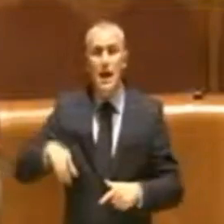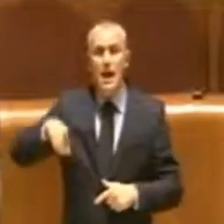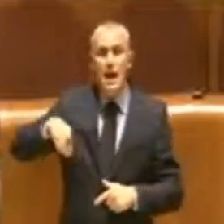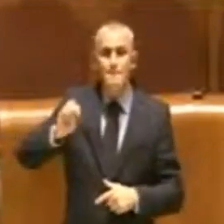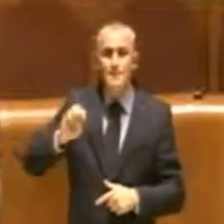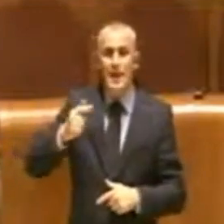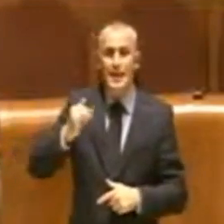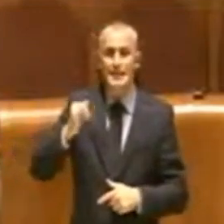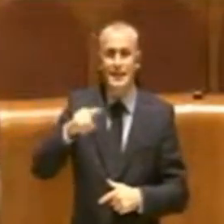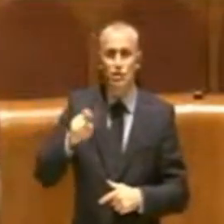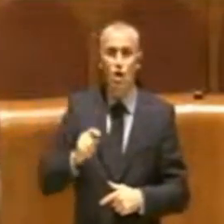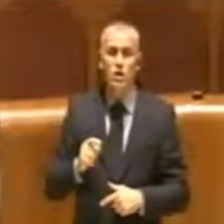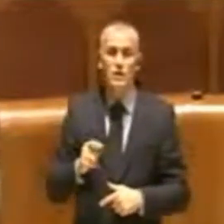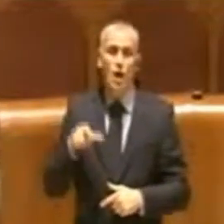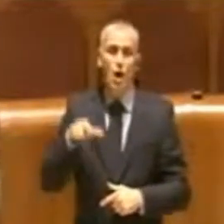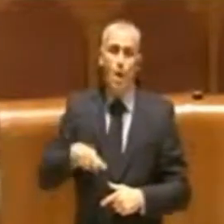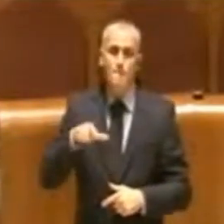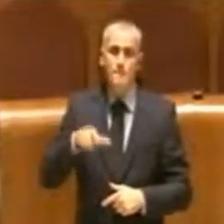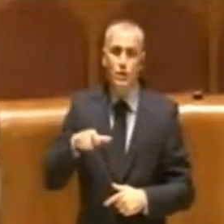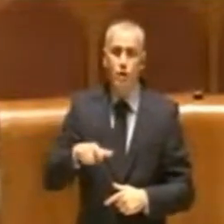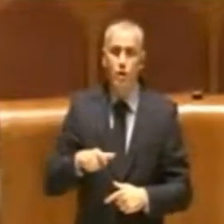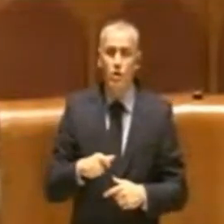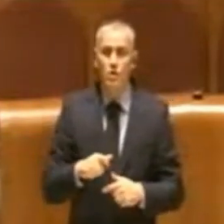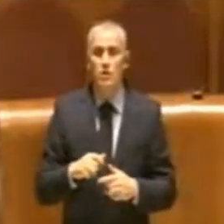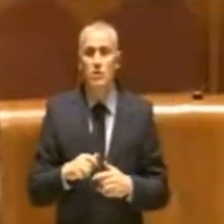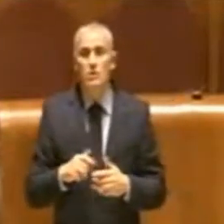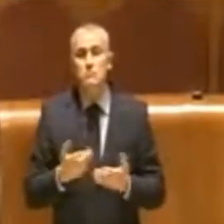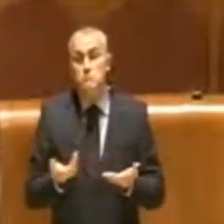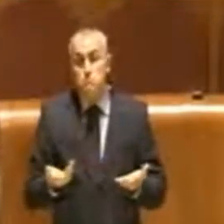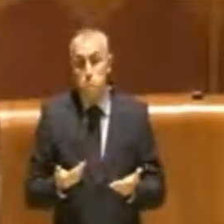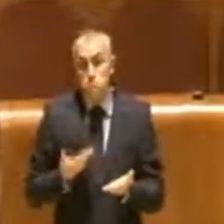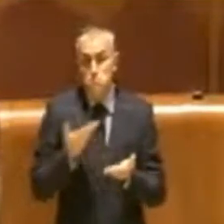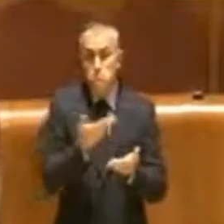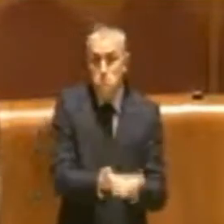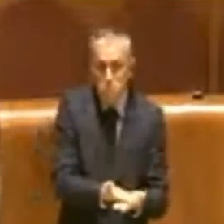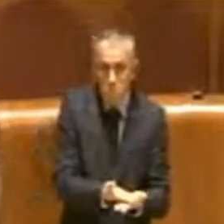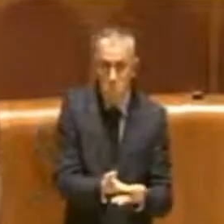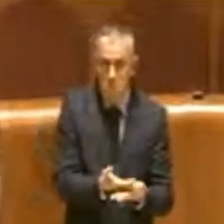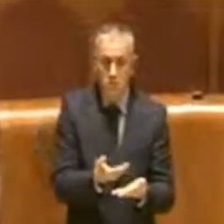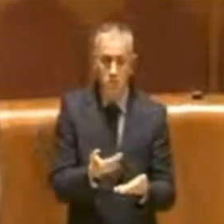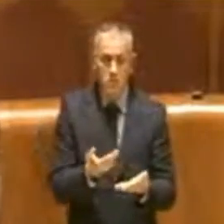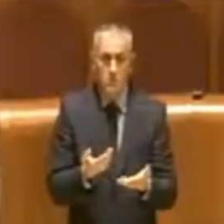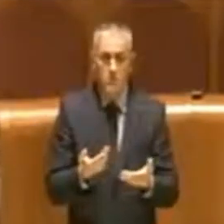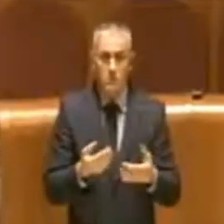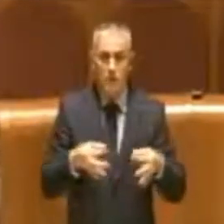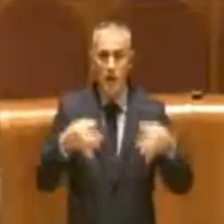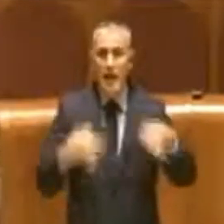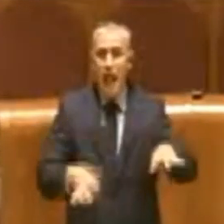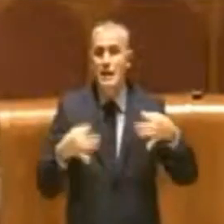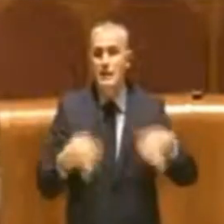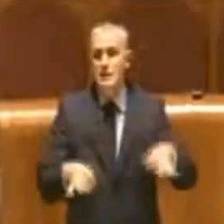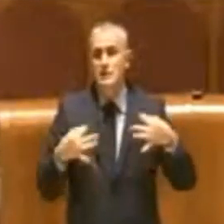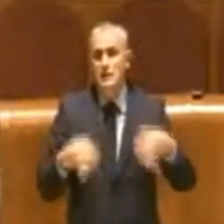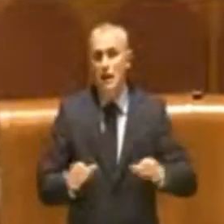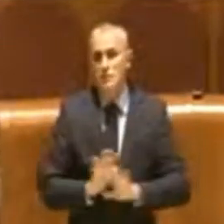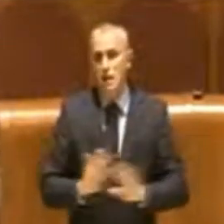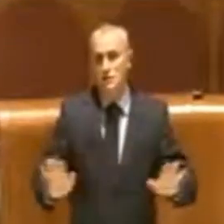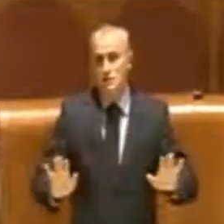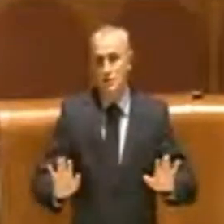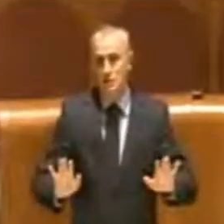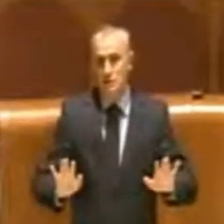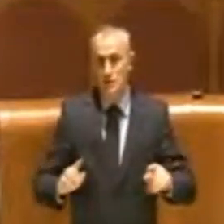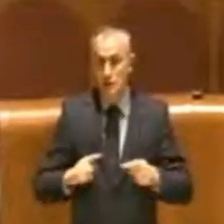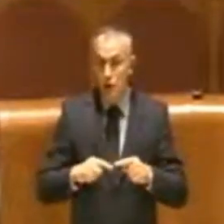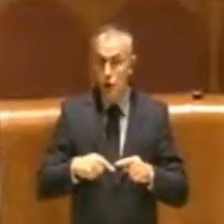diciamo, analogiche, nel senso quindi la cittadinanza poteva presentare petizioni con strumenti cartacei. Dopo